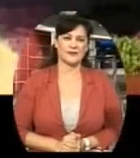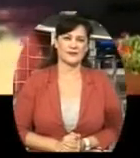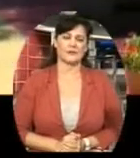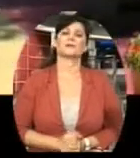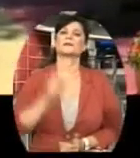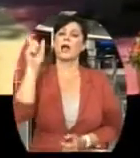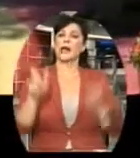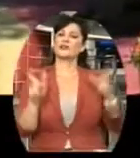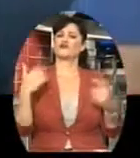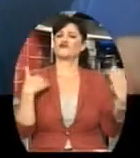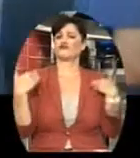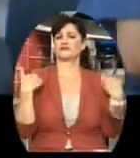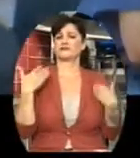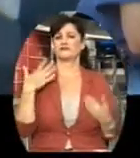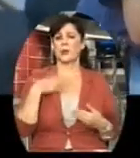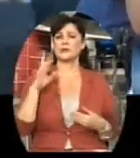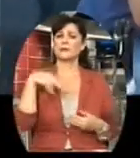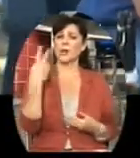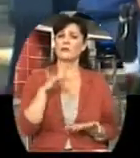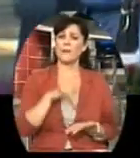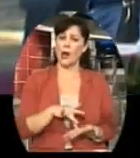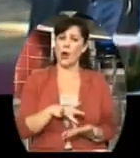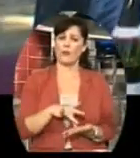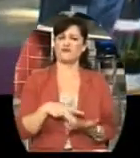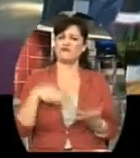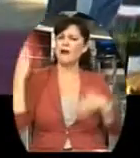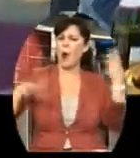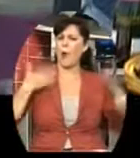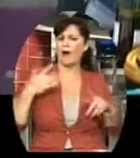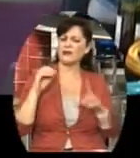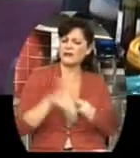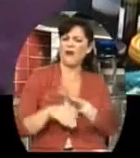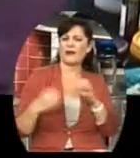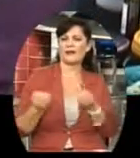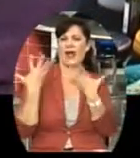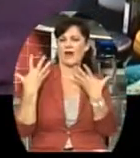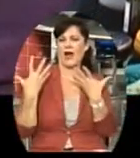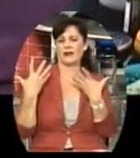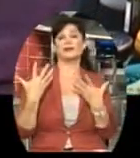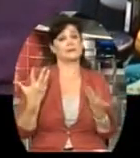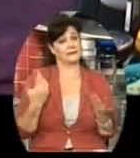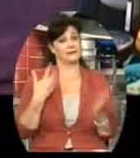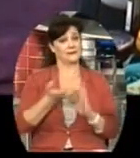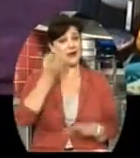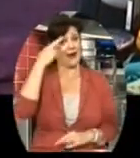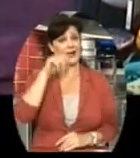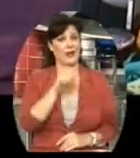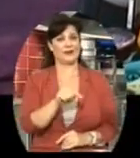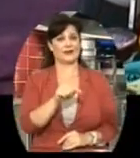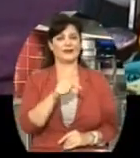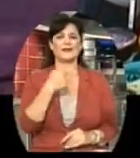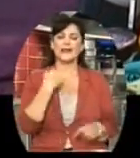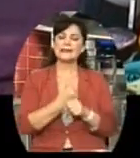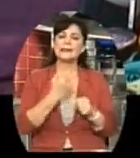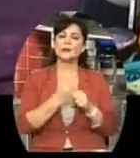אנשים פנו אלינו וביקשו להיות במקום יותר פרוע, רצו להיות בתוך הטבע. ואנחנו לקחנו את הרעיון הזה ויצרנו